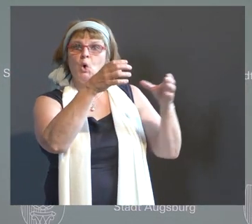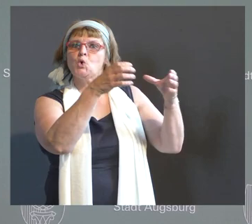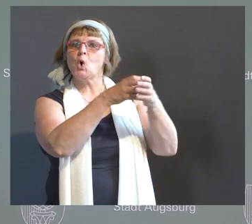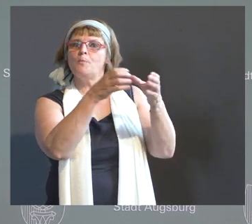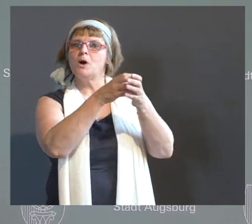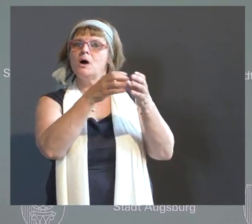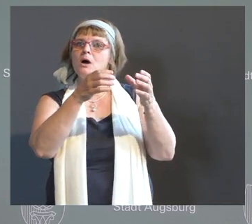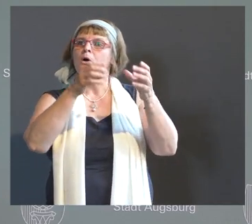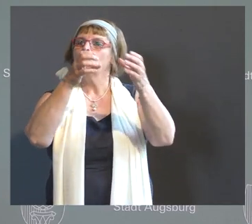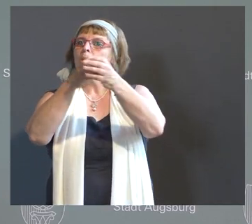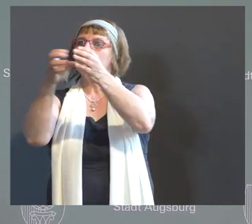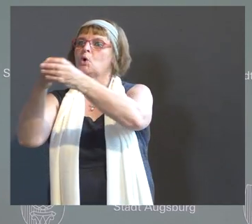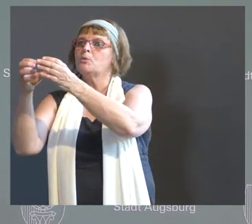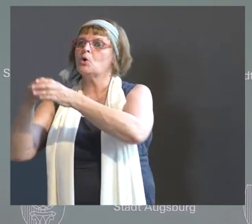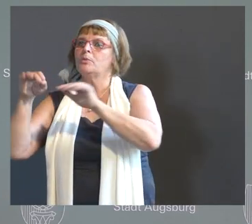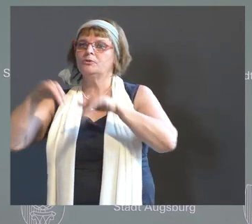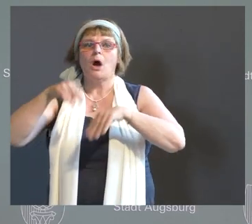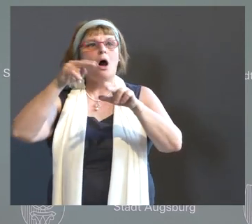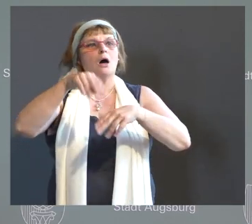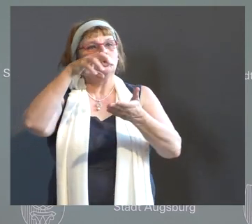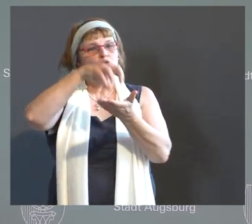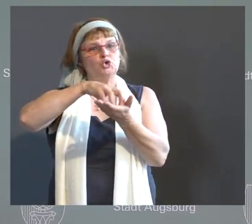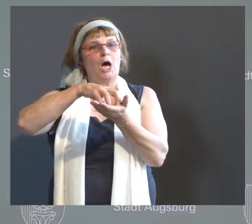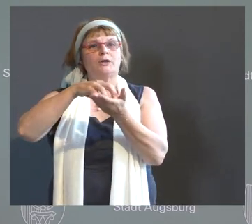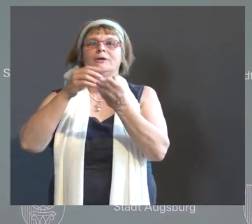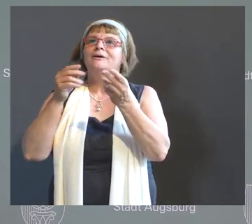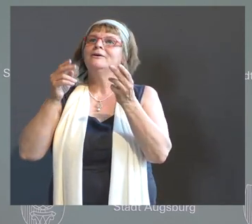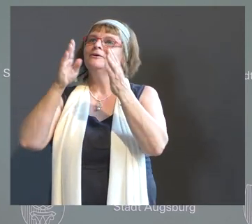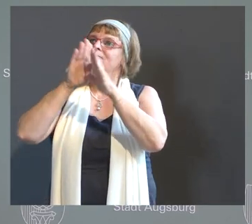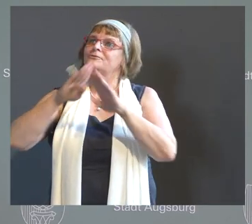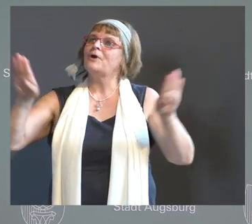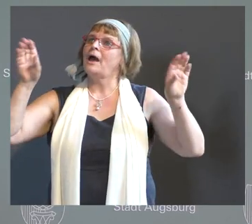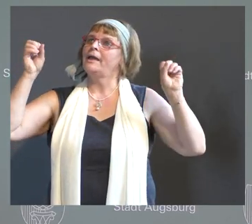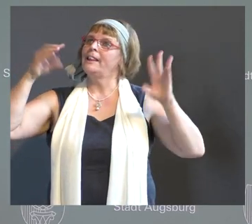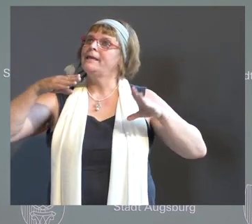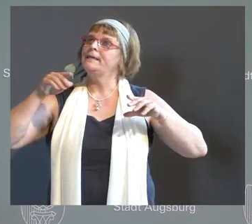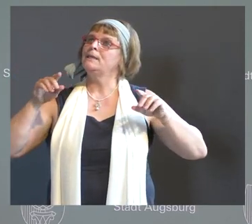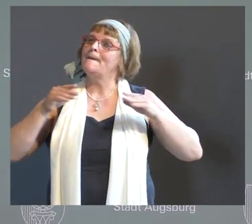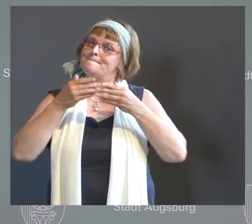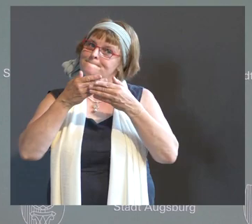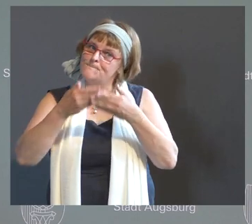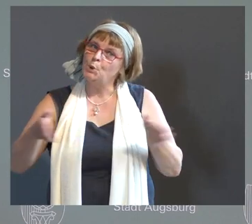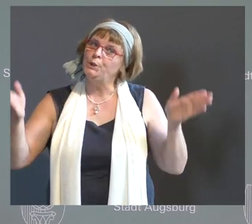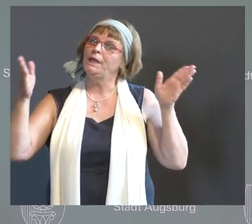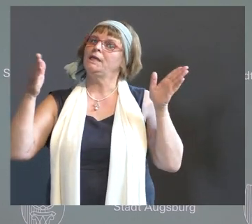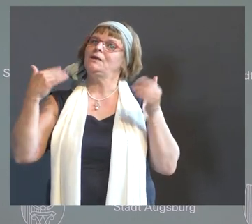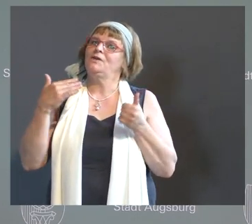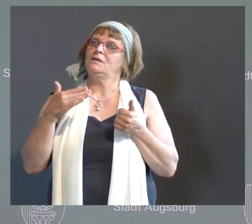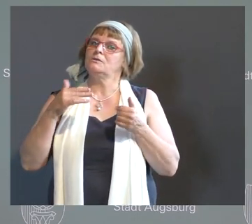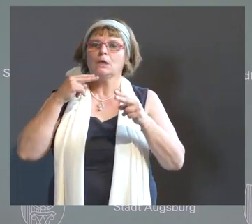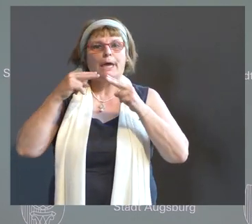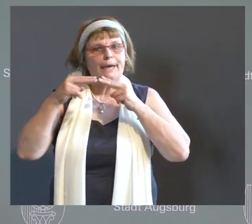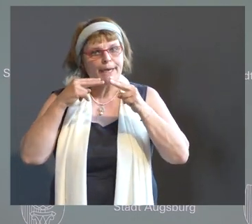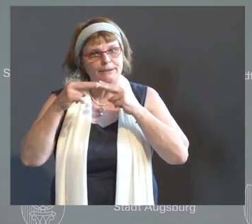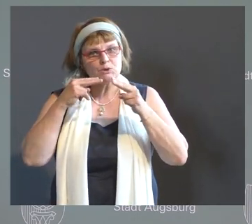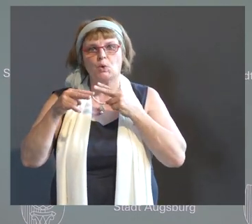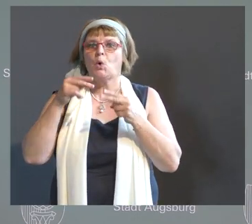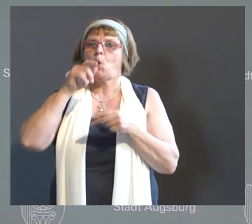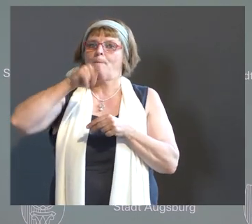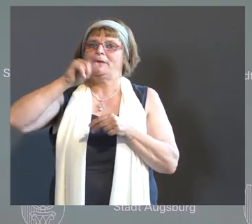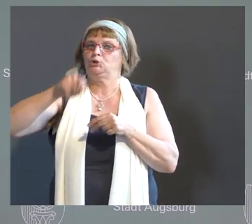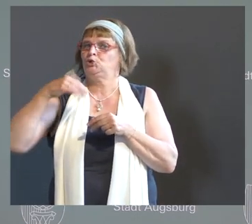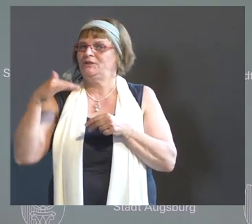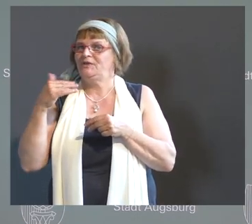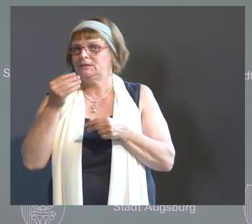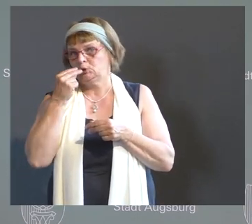Stadt unterwegs sind, die auf der Freilichtbühne waren, die sich zum Essen getroffen haben, die beim Flanieren waren, die im öffentlichen